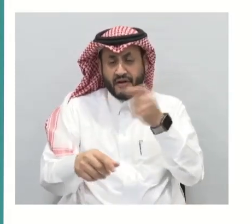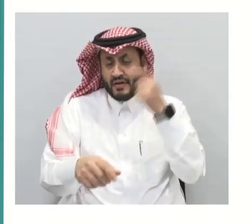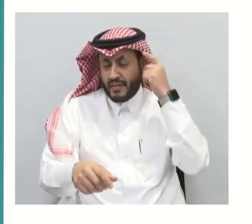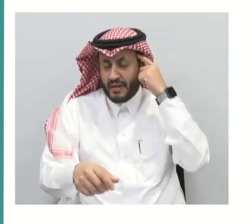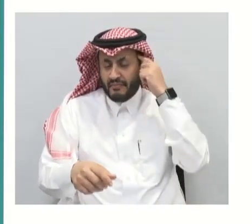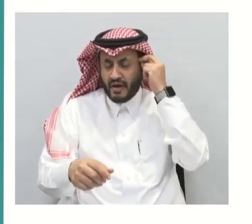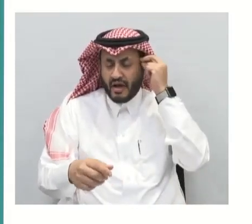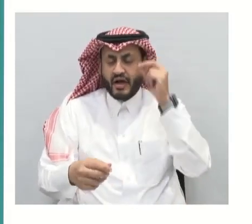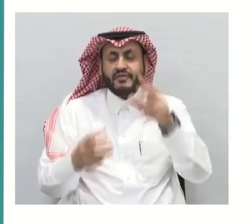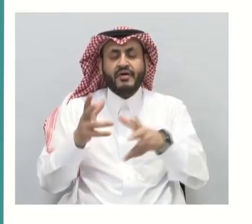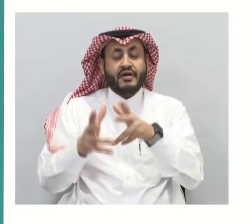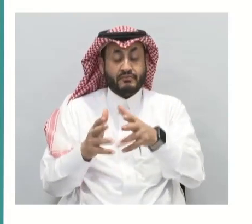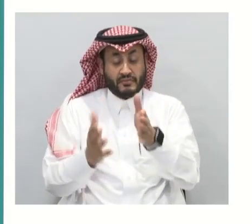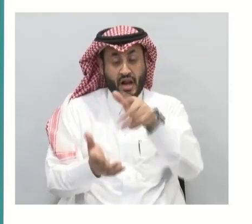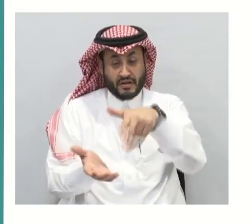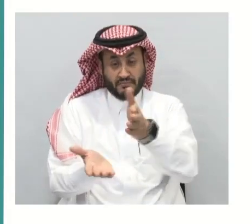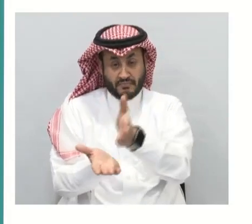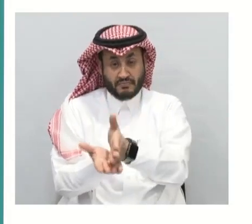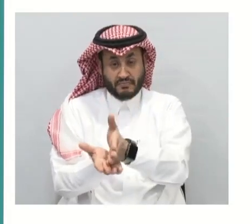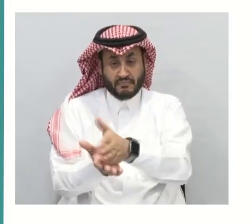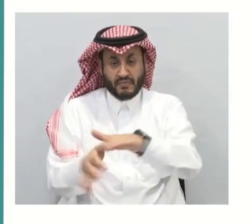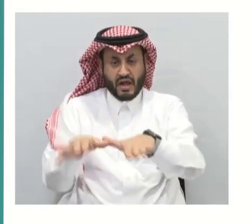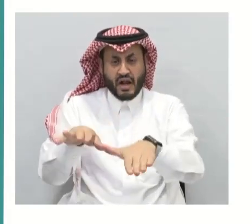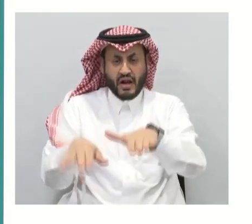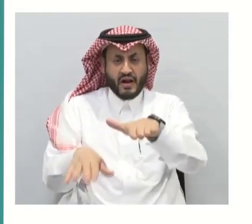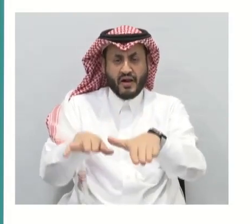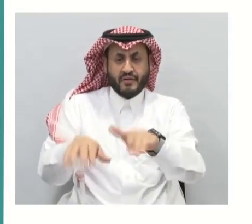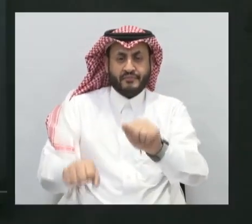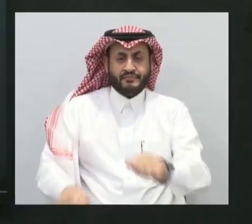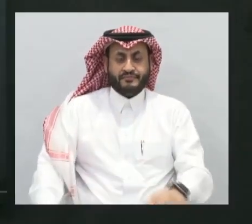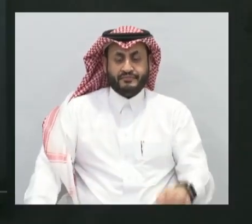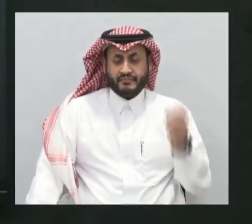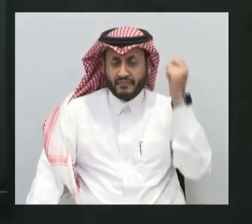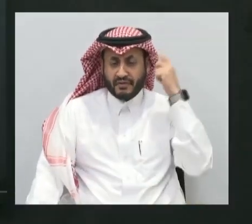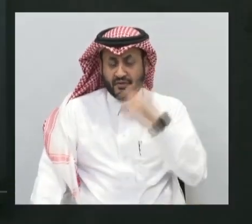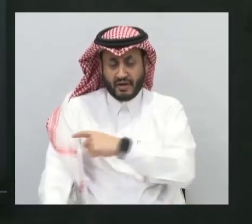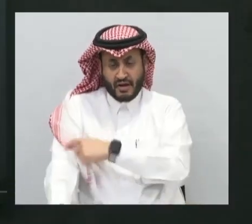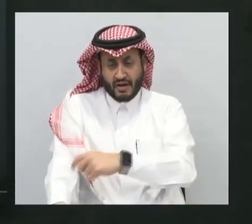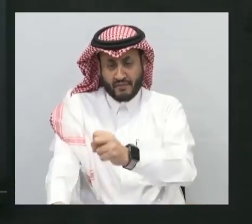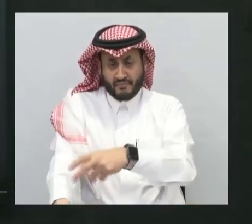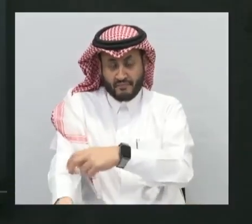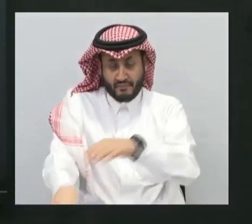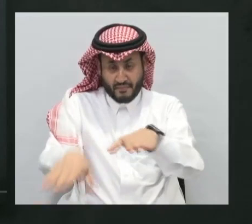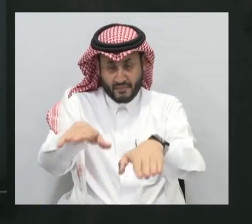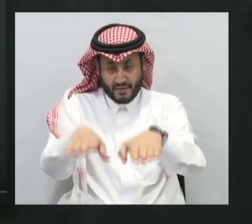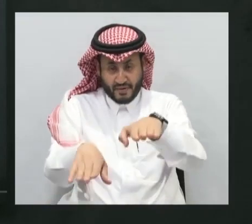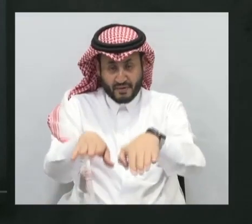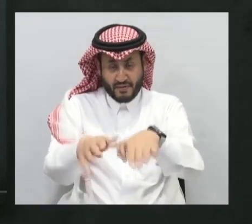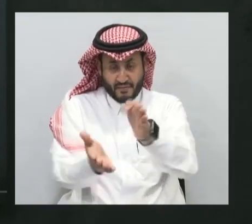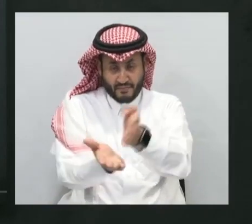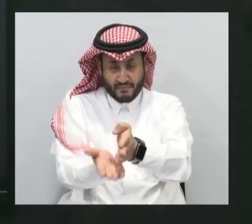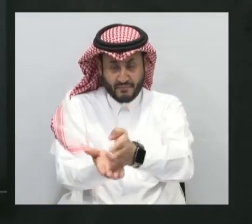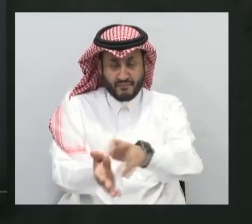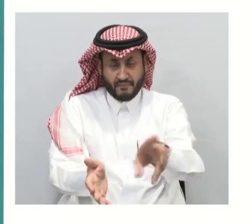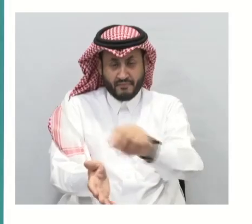فيترجم الدماغ ان هذه الحركه همم يبدا يرسلها للعضلات الهيكليه حتى يعيد